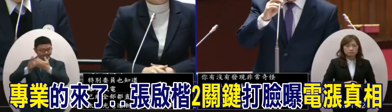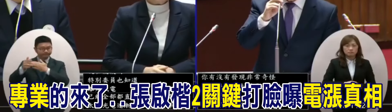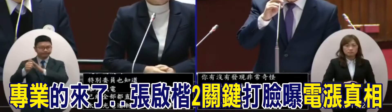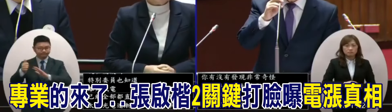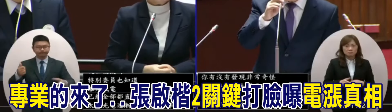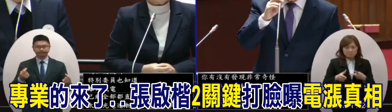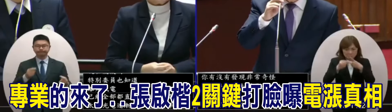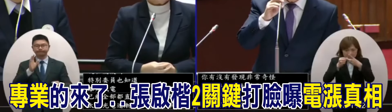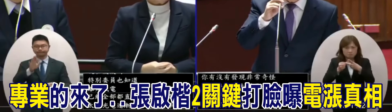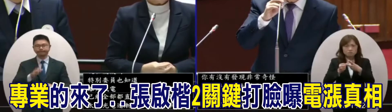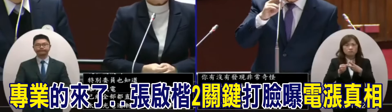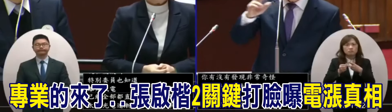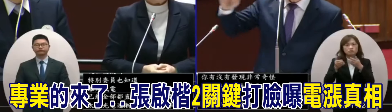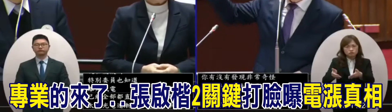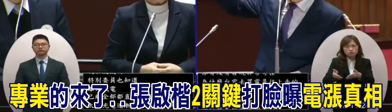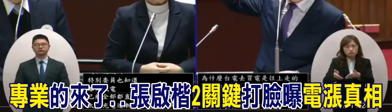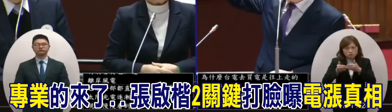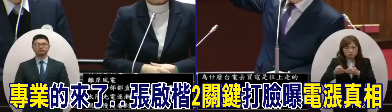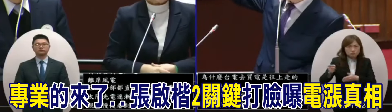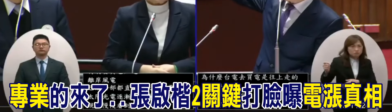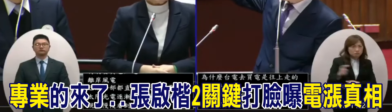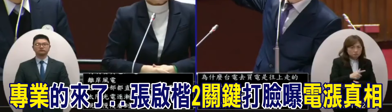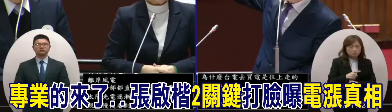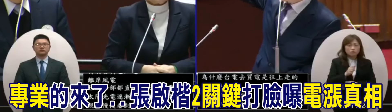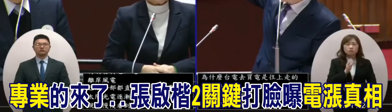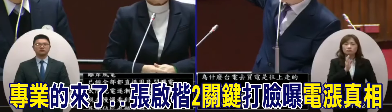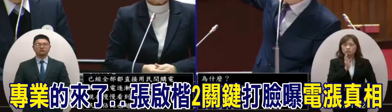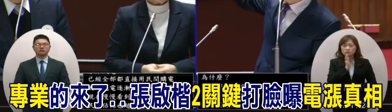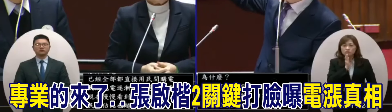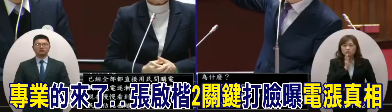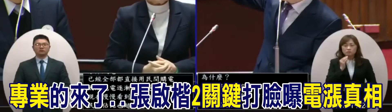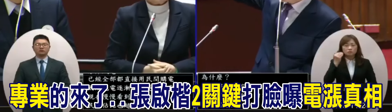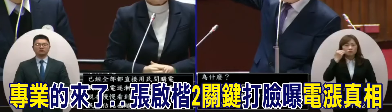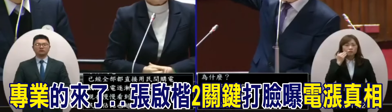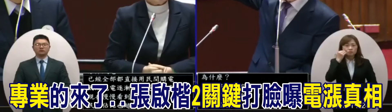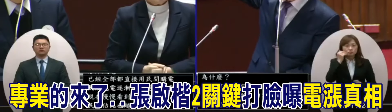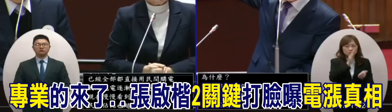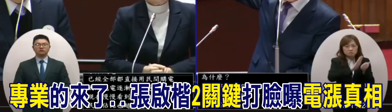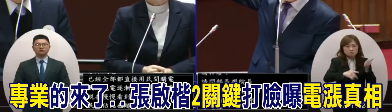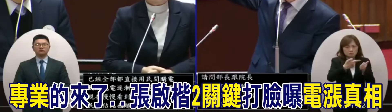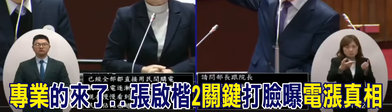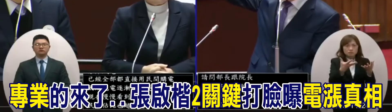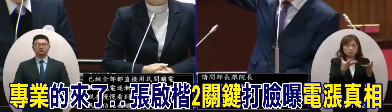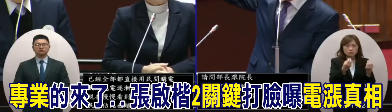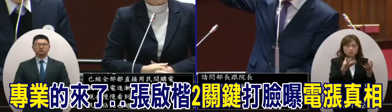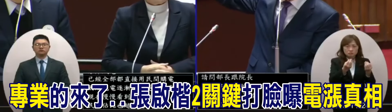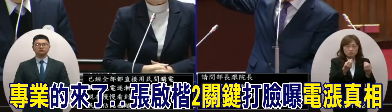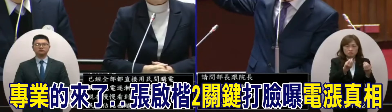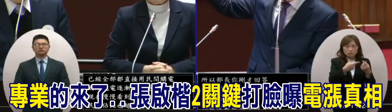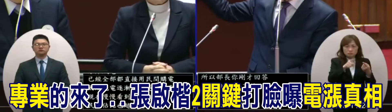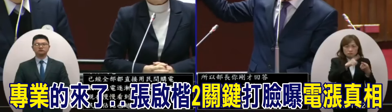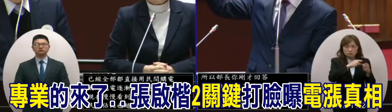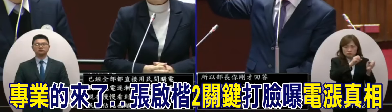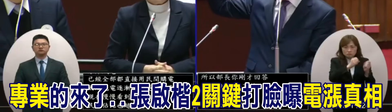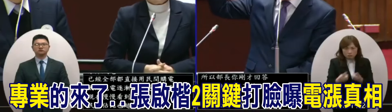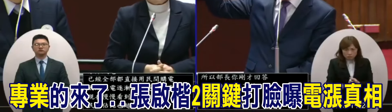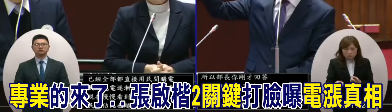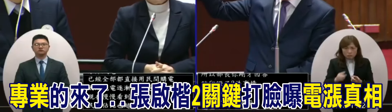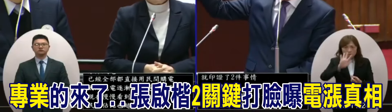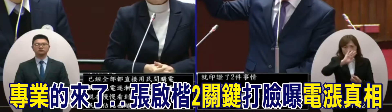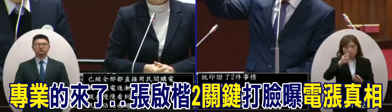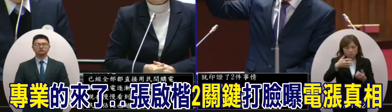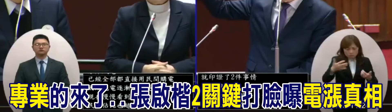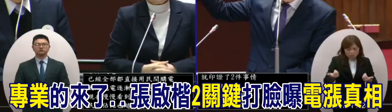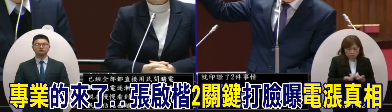大 的。第二个更重要，第二更重要。当它影响没有大的时候，往下掉的时候，为什么要往上走？是买了太多，甚至是